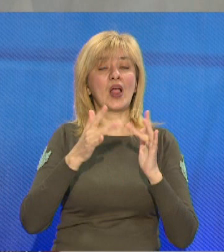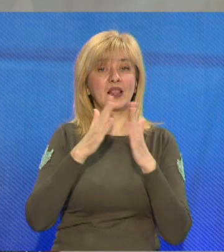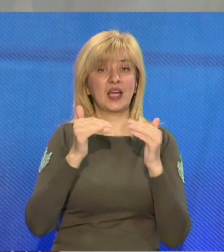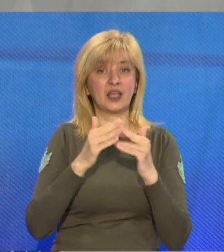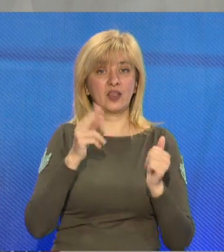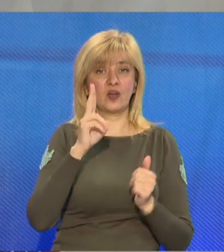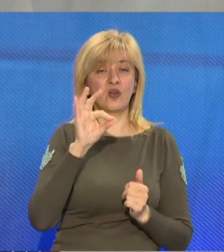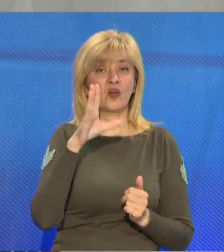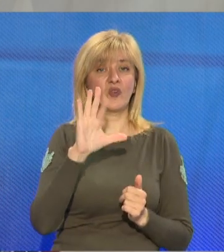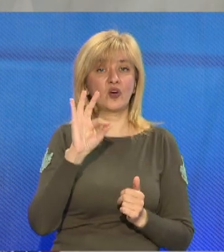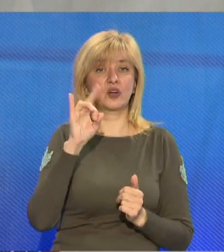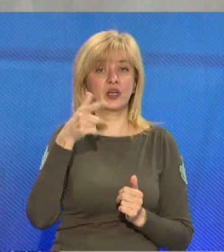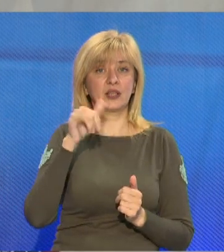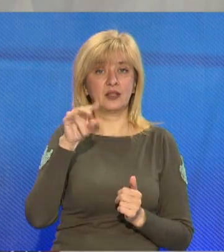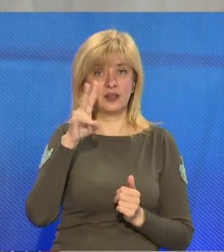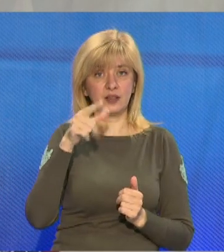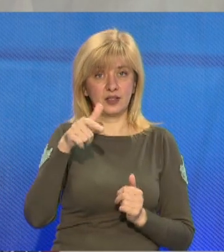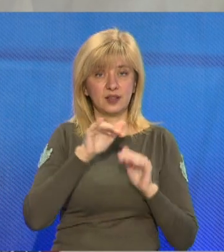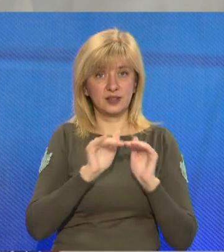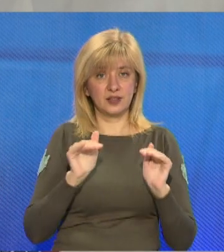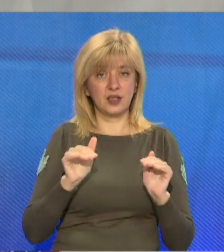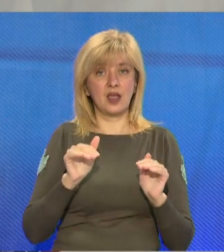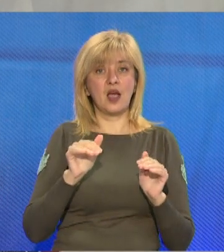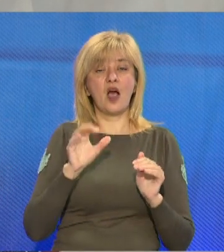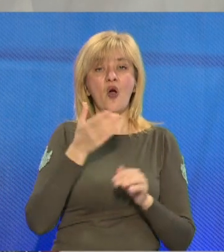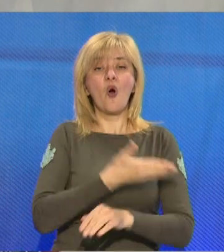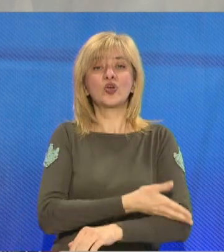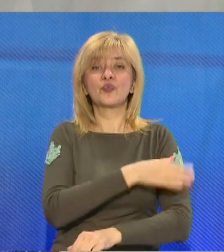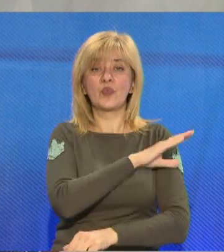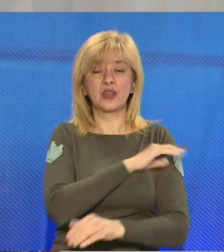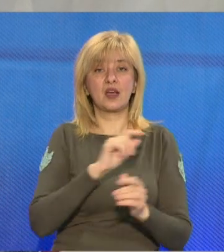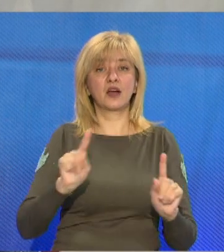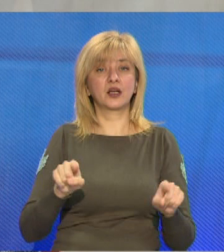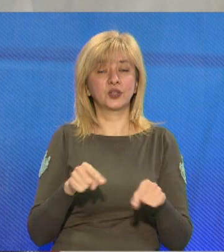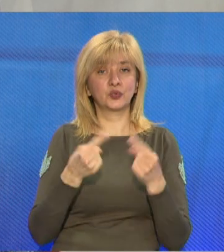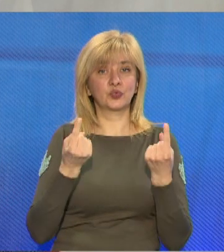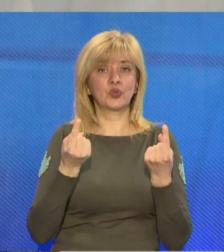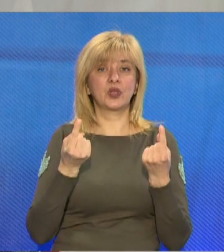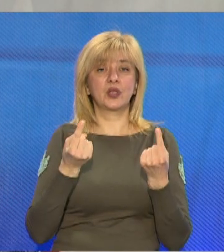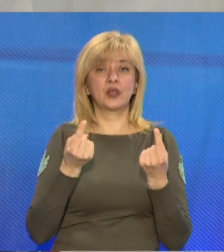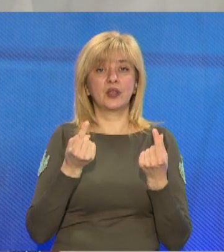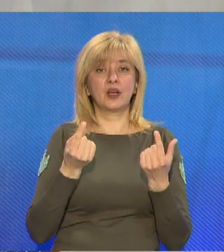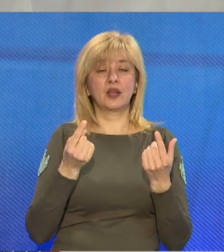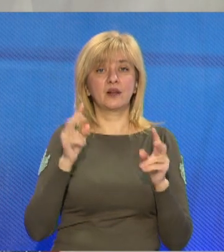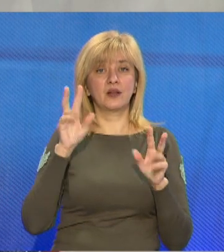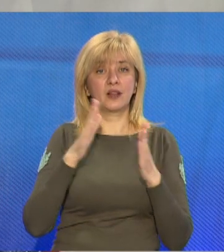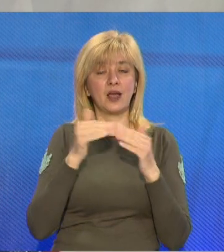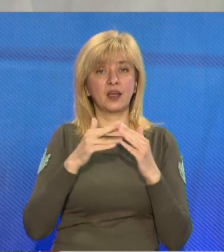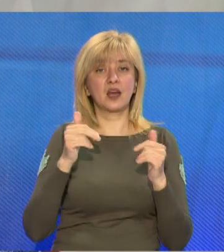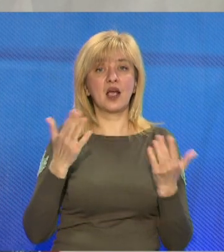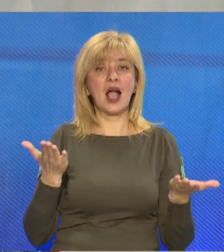Ашмяны реализуют свою программу «Каникулы». Тоже интересная, игровых много программ, заседания юных